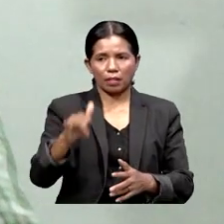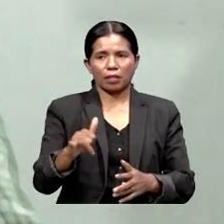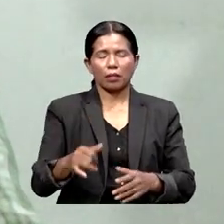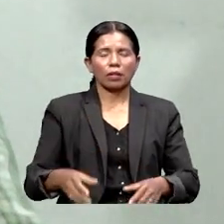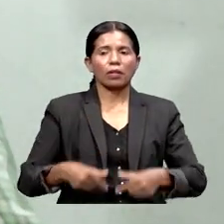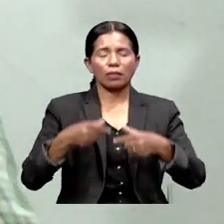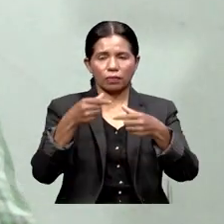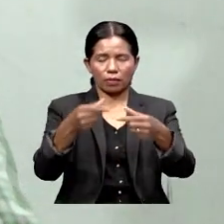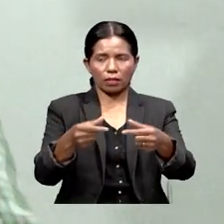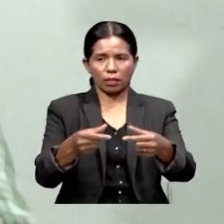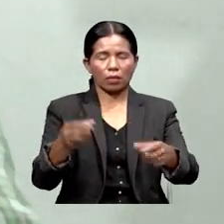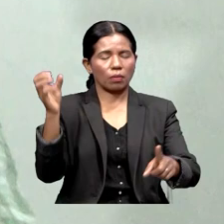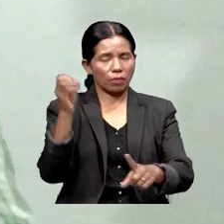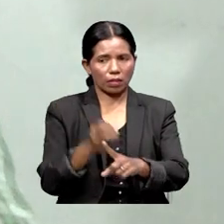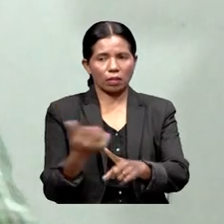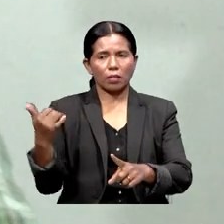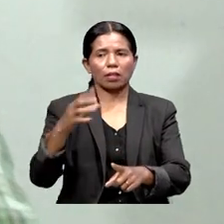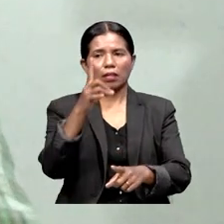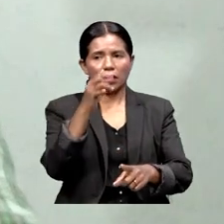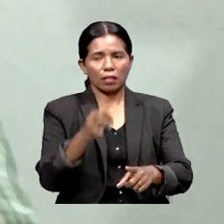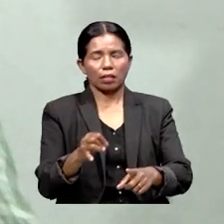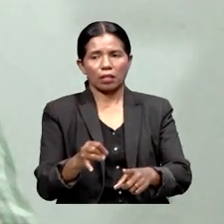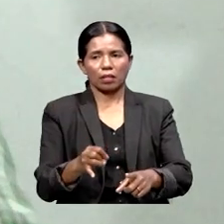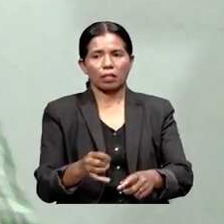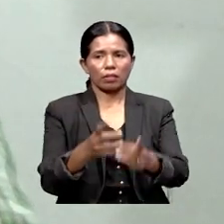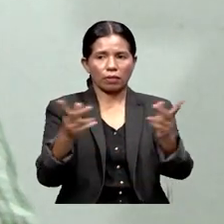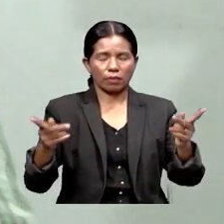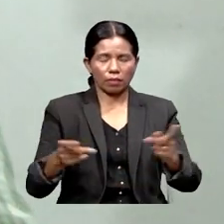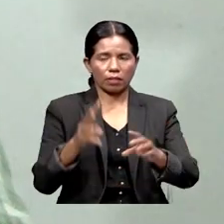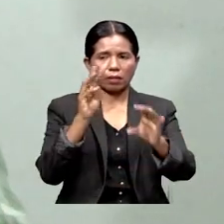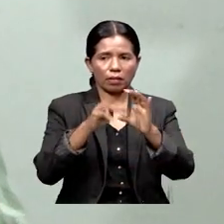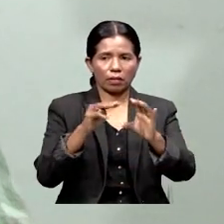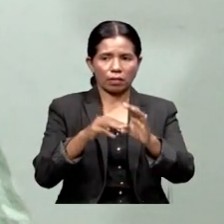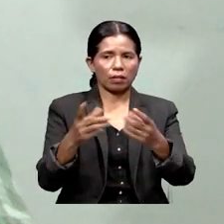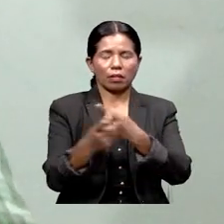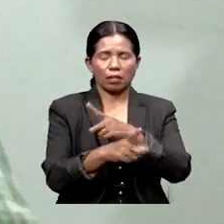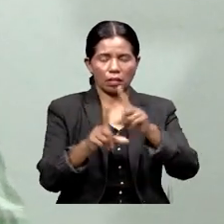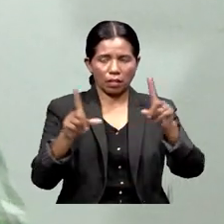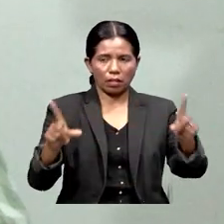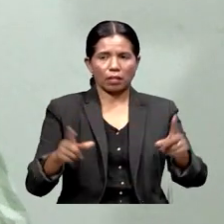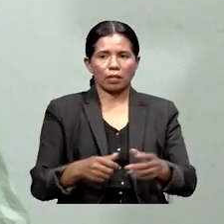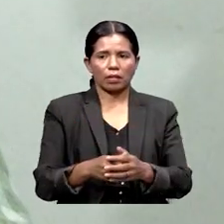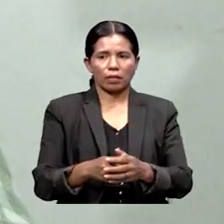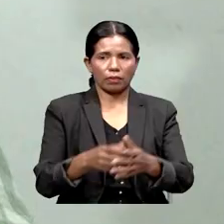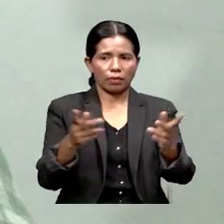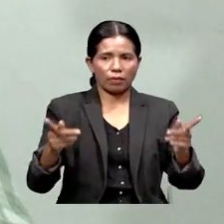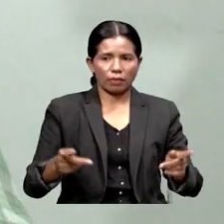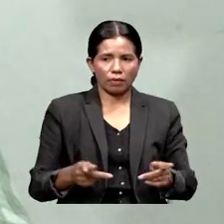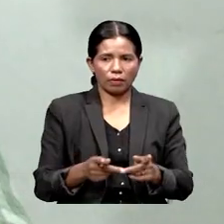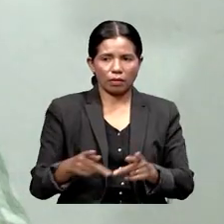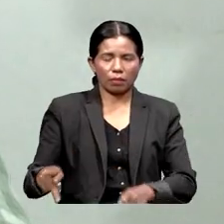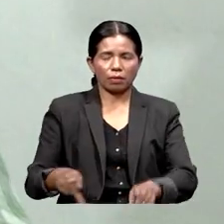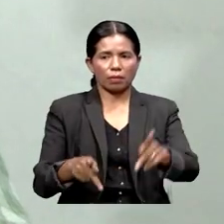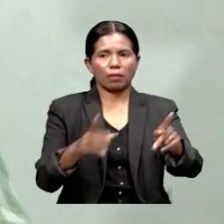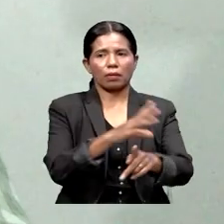wow dunia opportunity pada diri ini asal saya fali fatim be mercado libre ya area porti